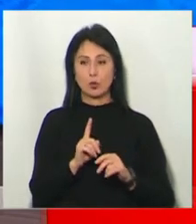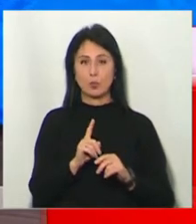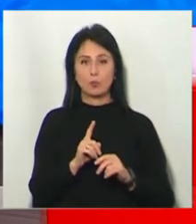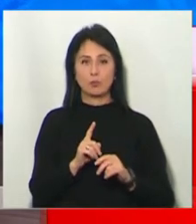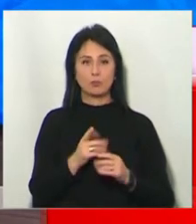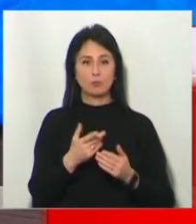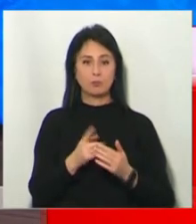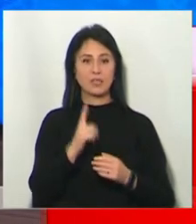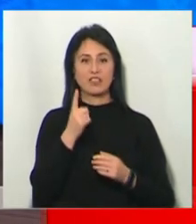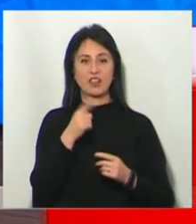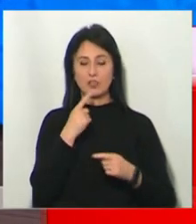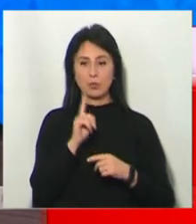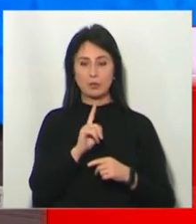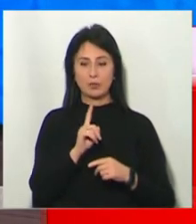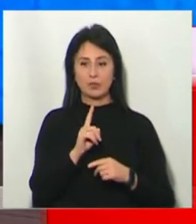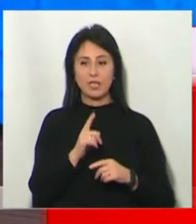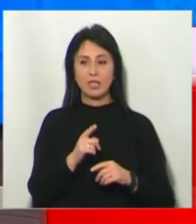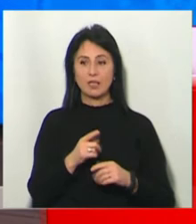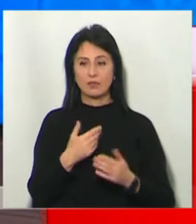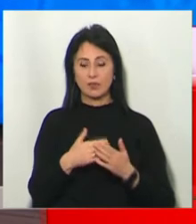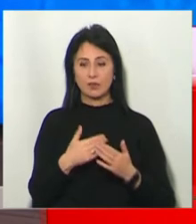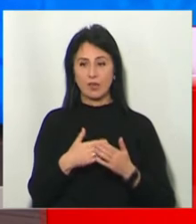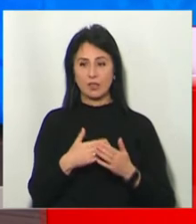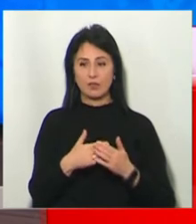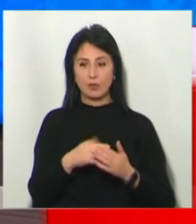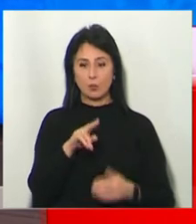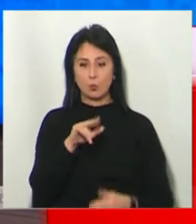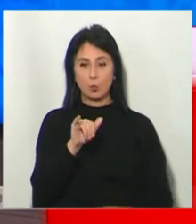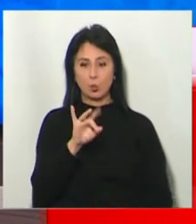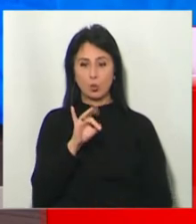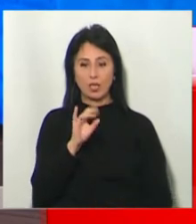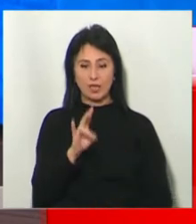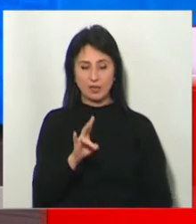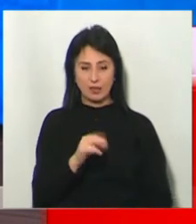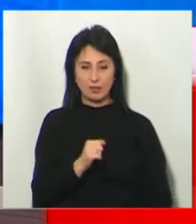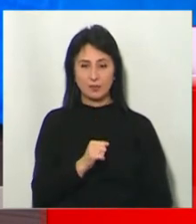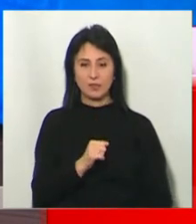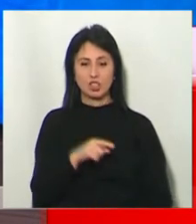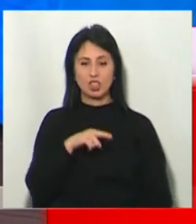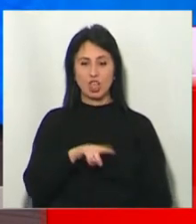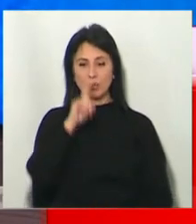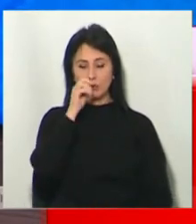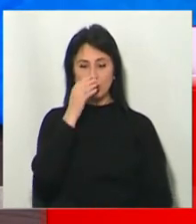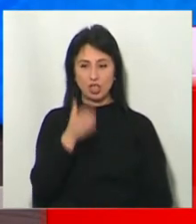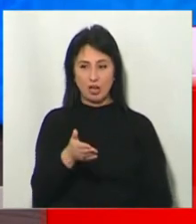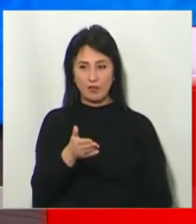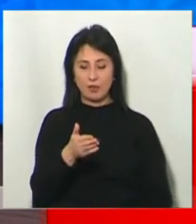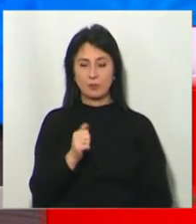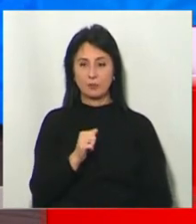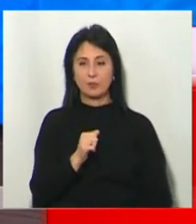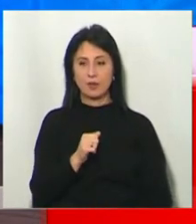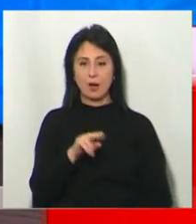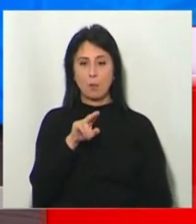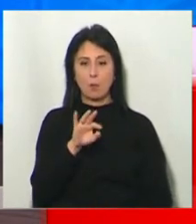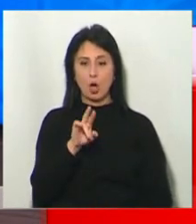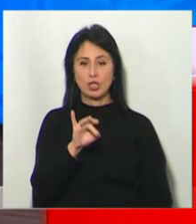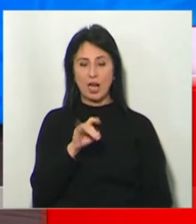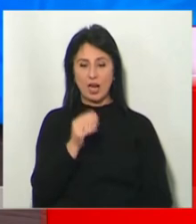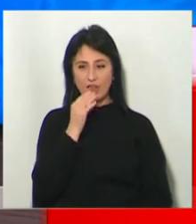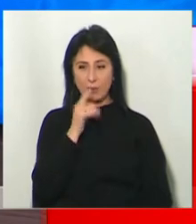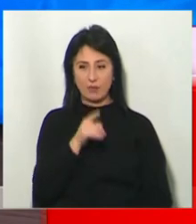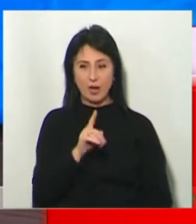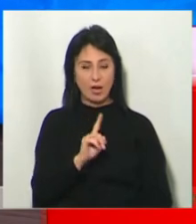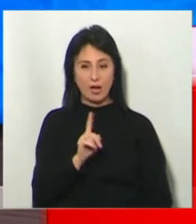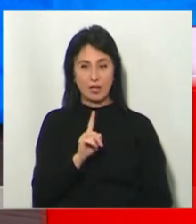კი არა, რომ პირველად საუბრობთ, ვთქვათ, პურინების ცვლის მოწესრიგებაზე, შარდმჟავას კონტროლზე ან პოდაგრის დროს